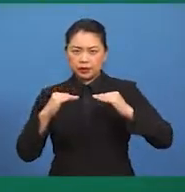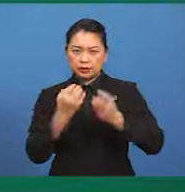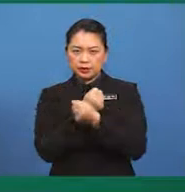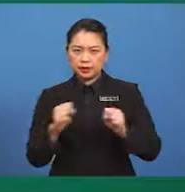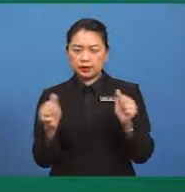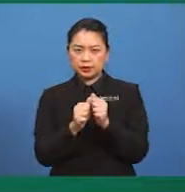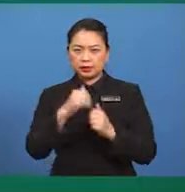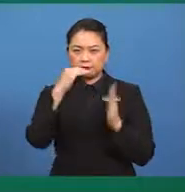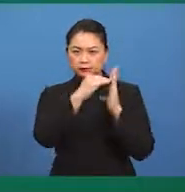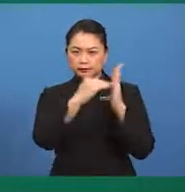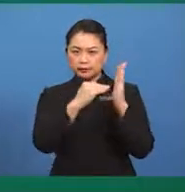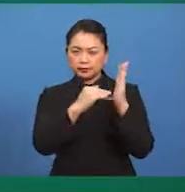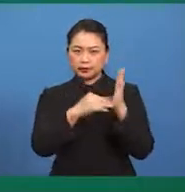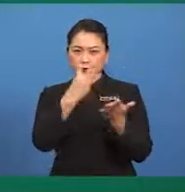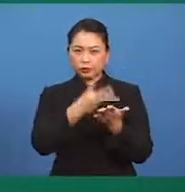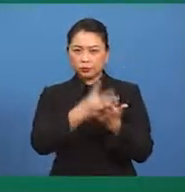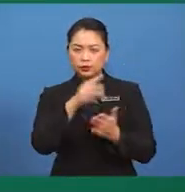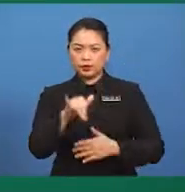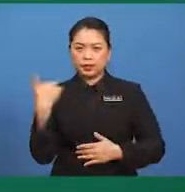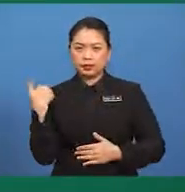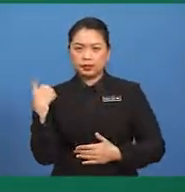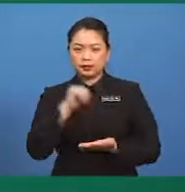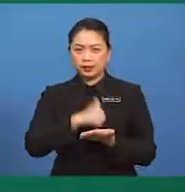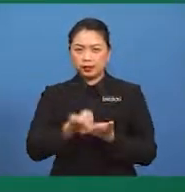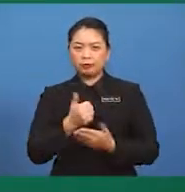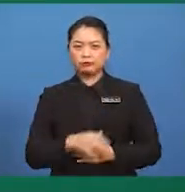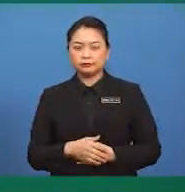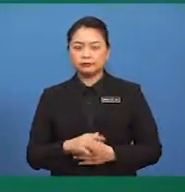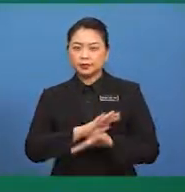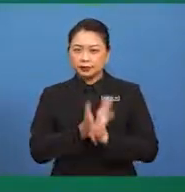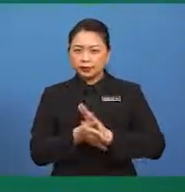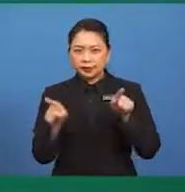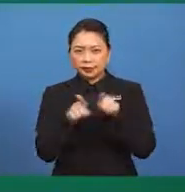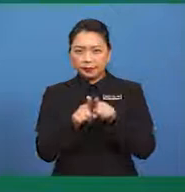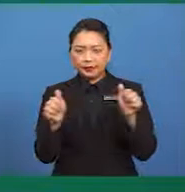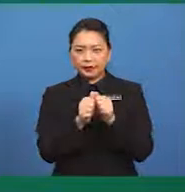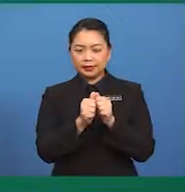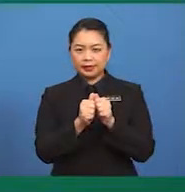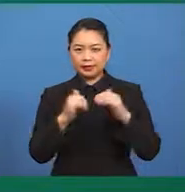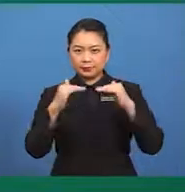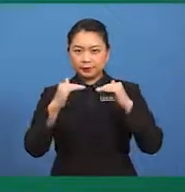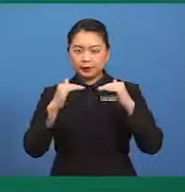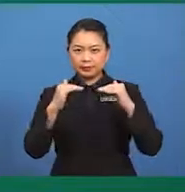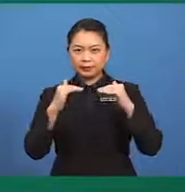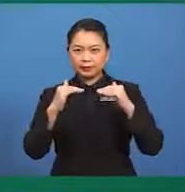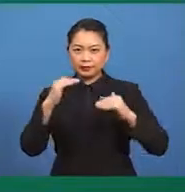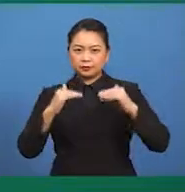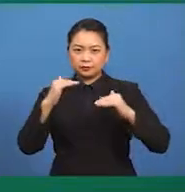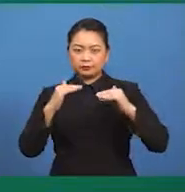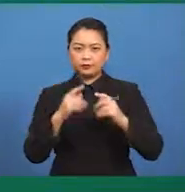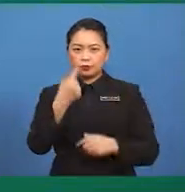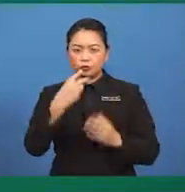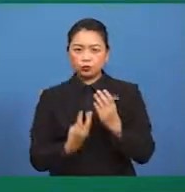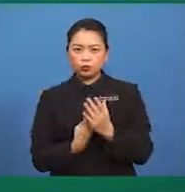dengan menyenaraikan baki-baki akhir akaun. Jadi, sama dengan imbangan duga terselaras. Dengan